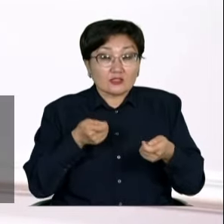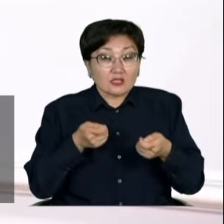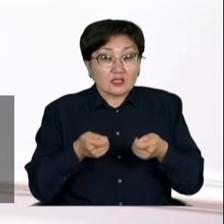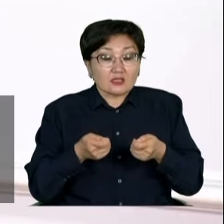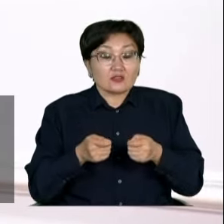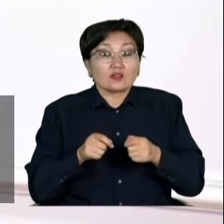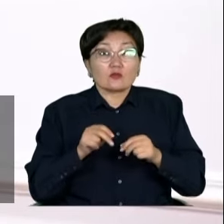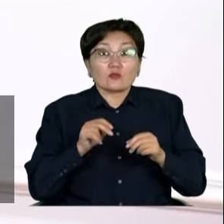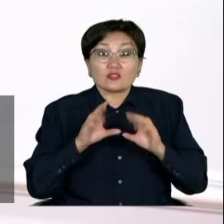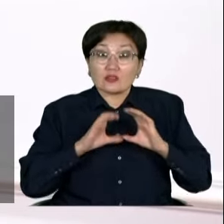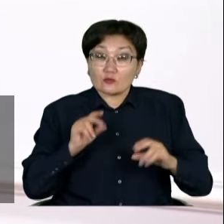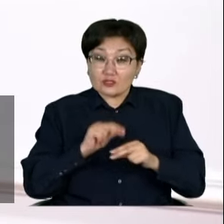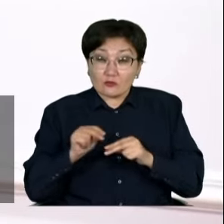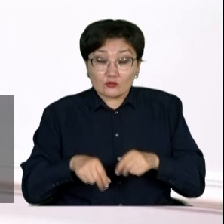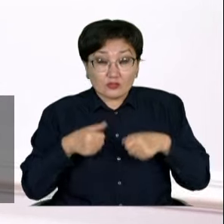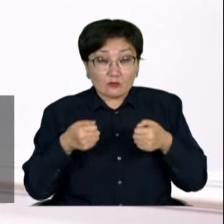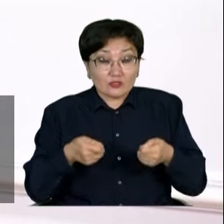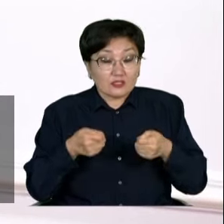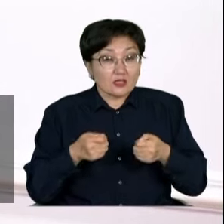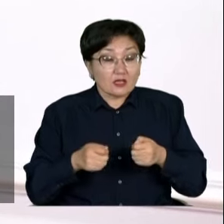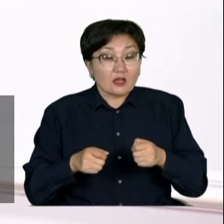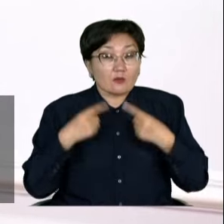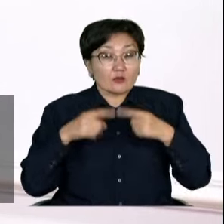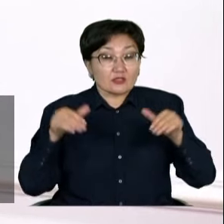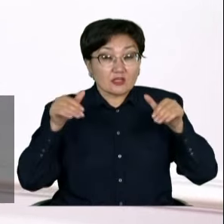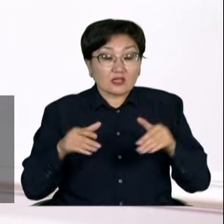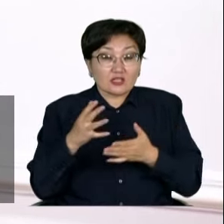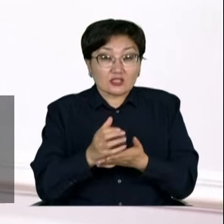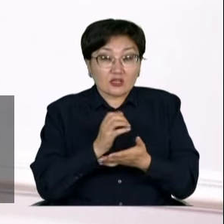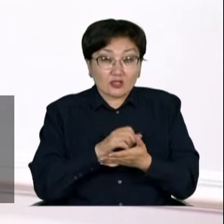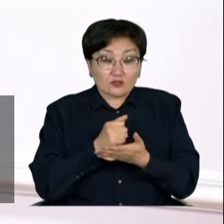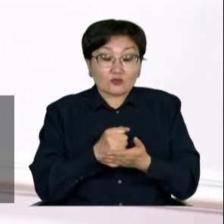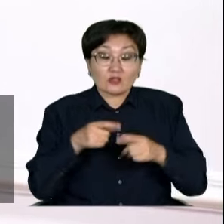қалыптастырады. Олар басқа колледждер үшін ресурстық тірек орталықтарын құрайтын болады.